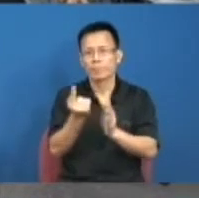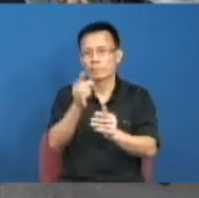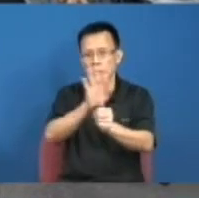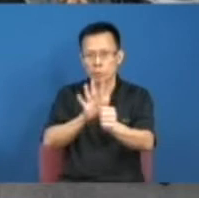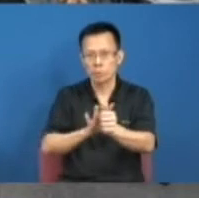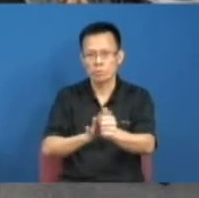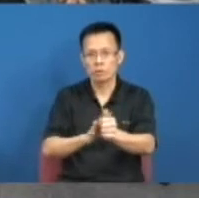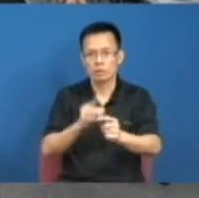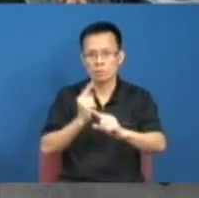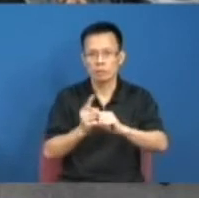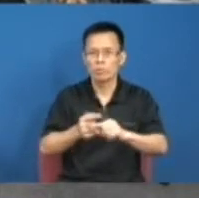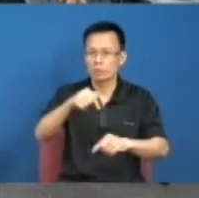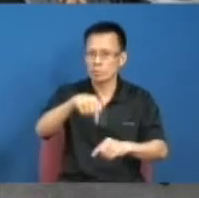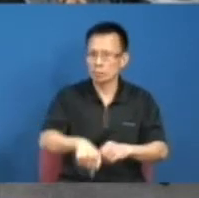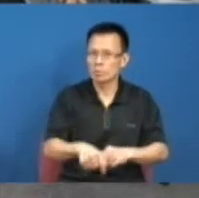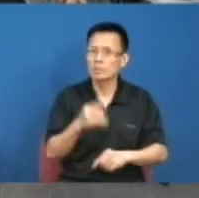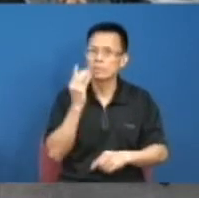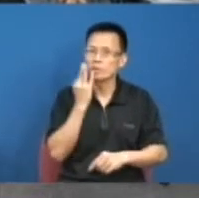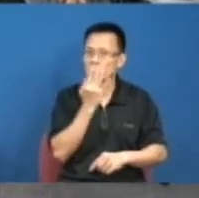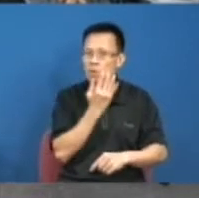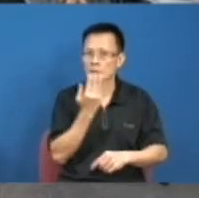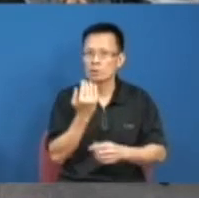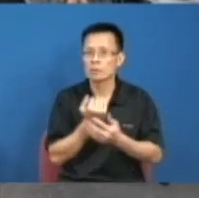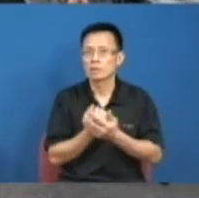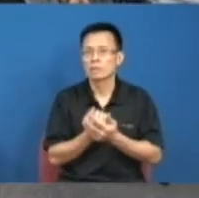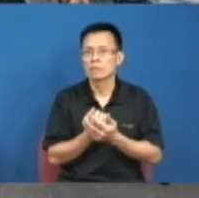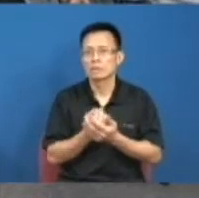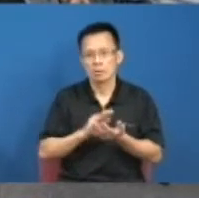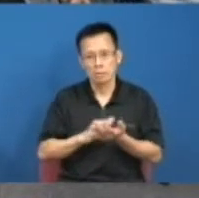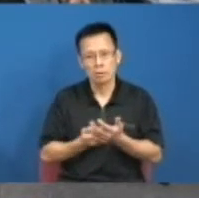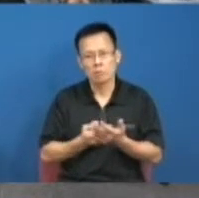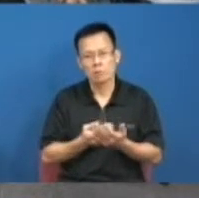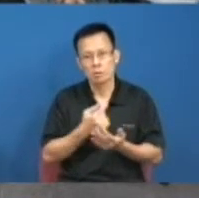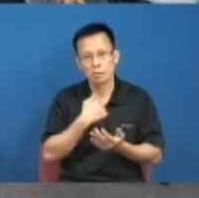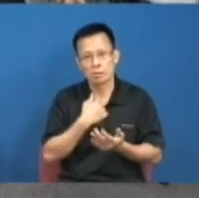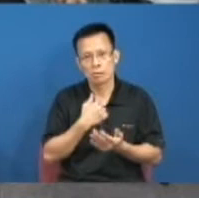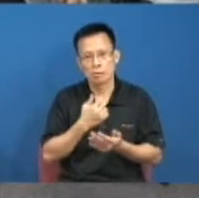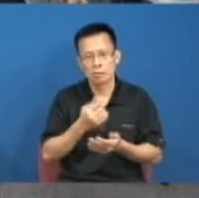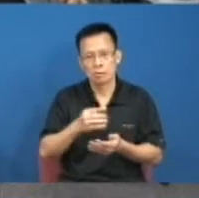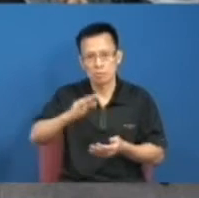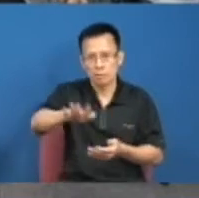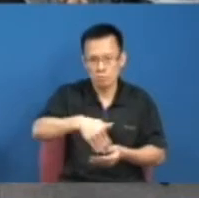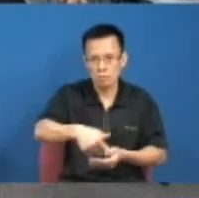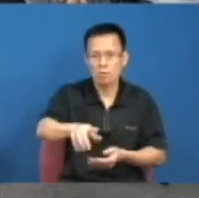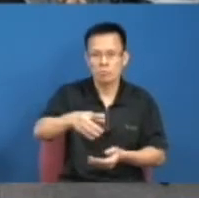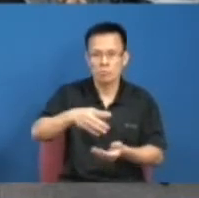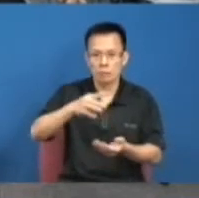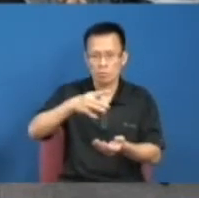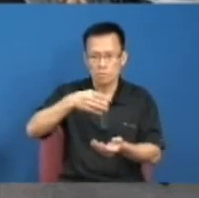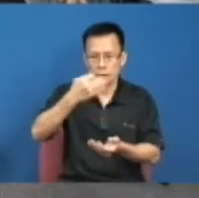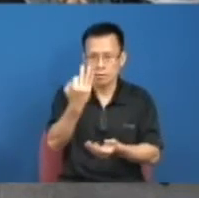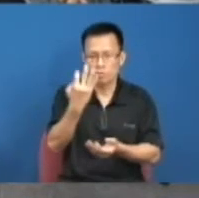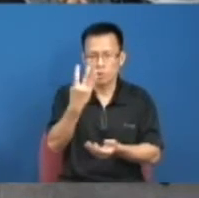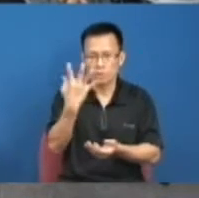個顏色、 嗯 啊當然要由、幾枕啦，同埋呢個